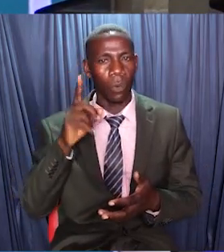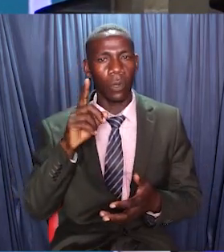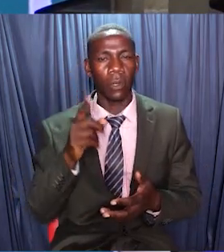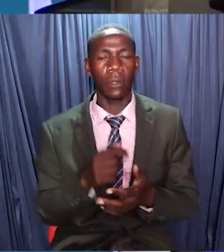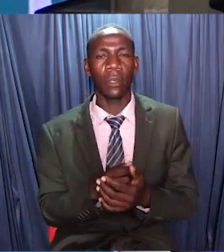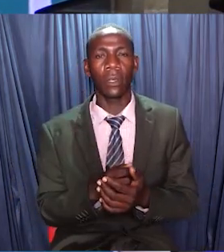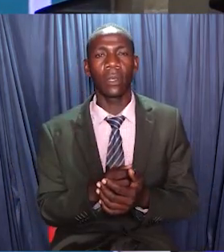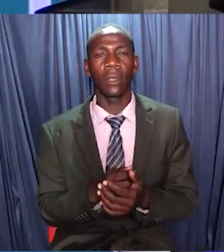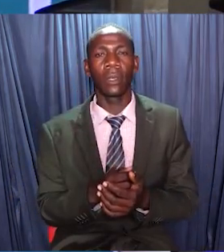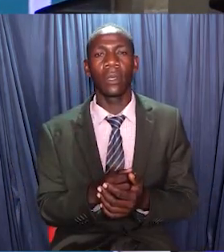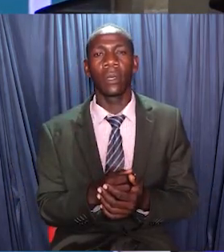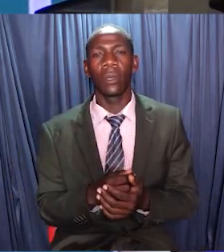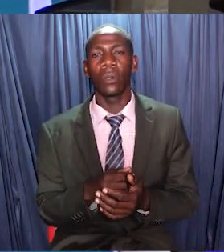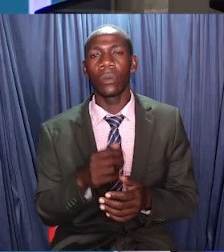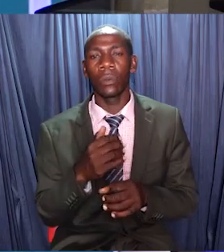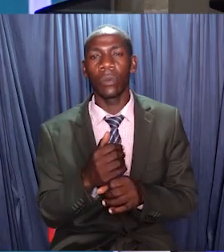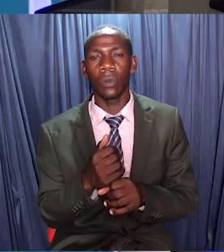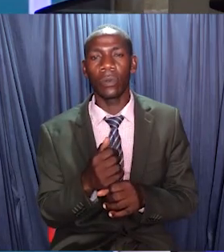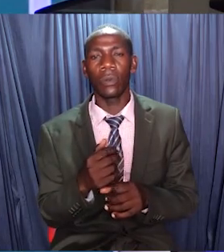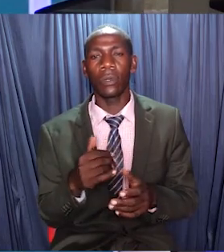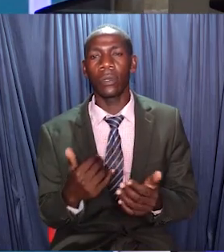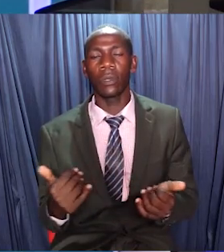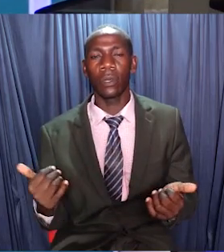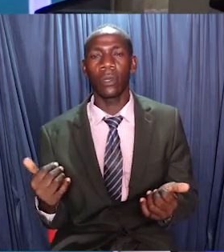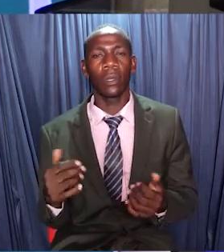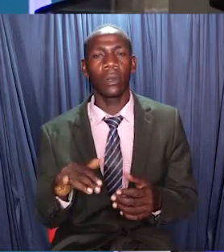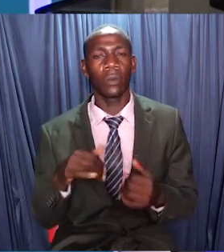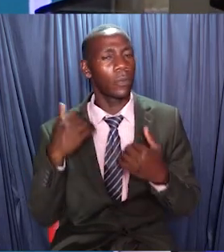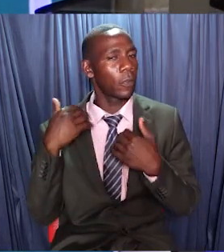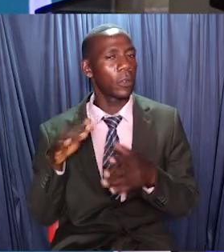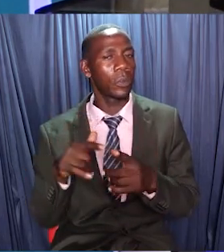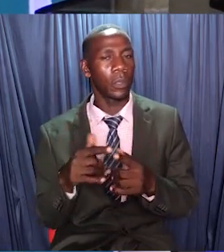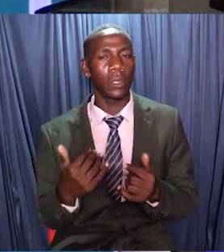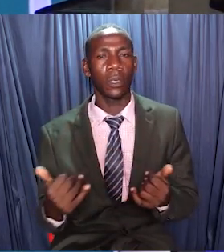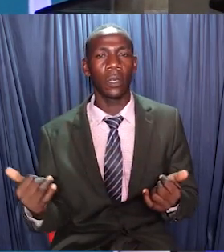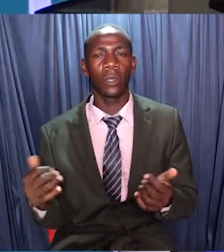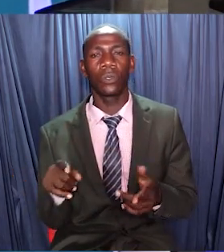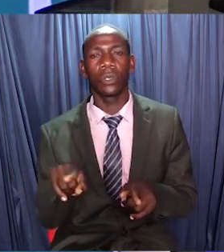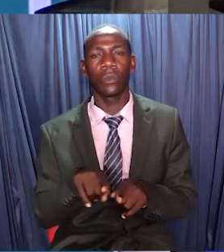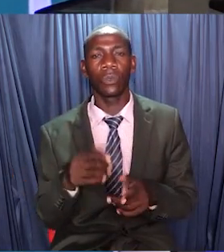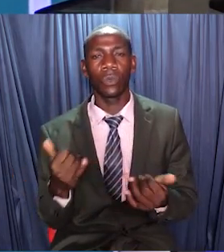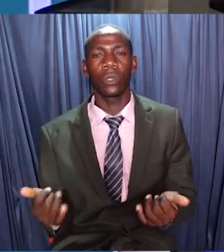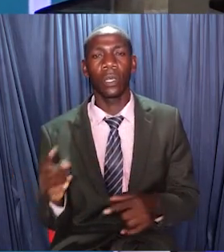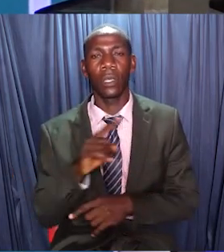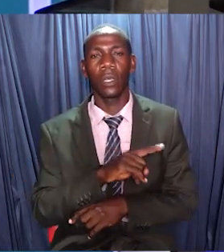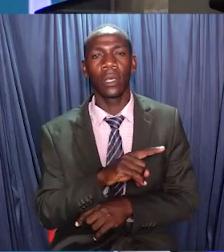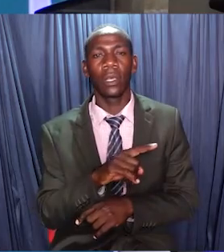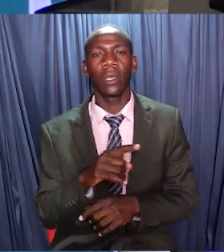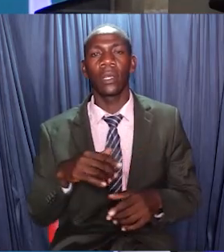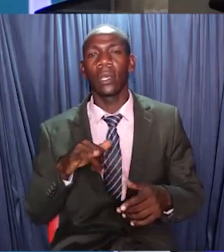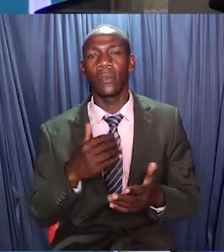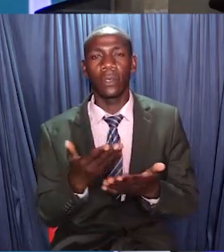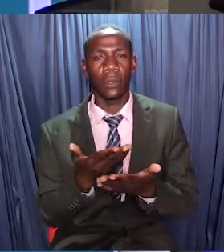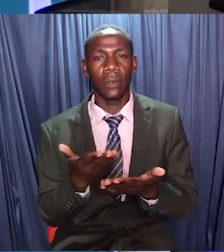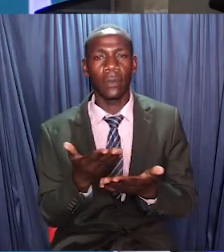because of being reproved. Mungu atendea kuwa kama wana. God does unto you as children. Kakataa kuwa mwana. You refuse to be a child. Hata leo. Even today. Maisha ni ya juju.